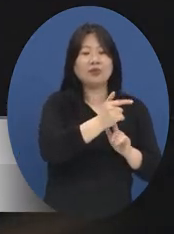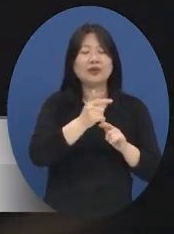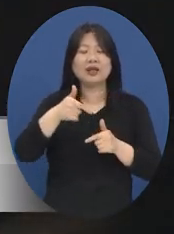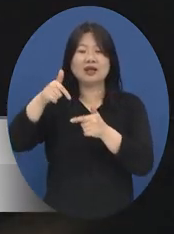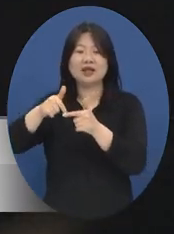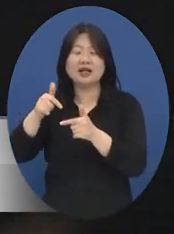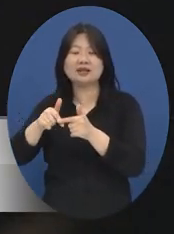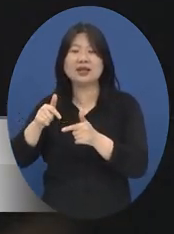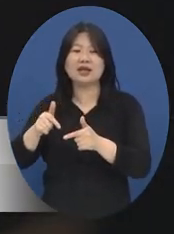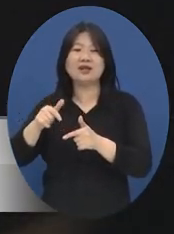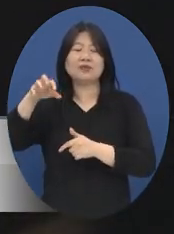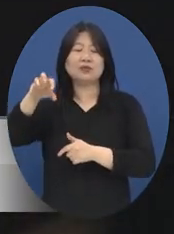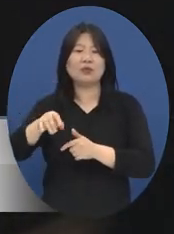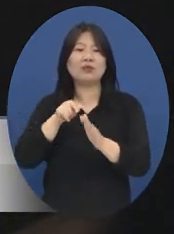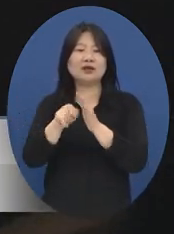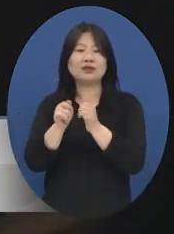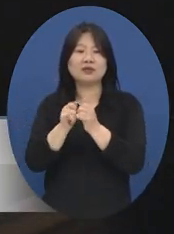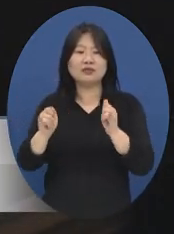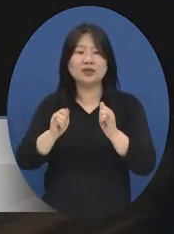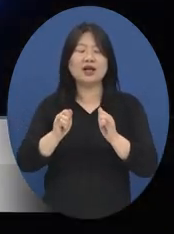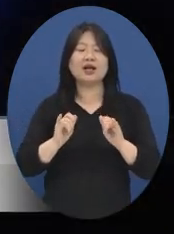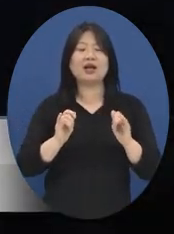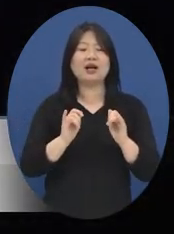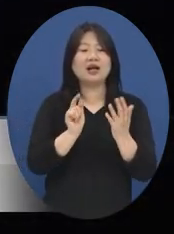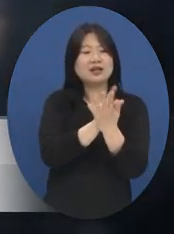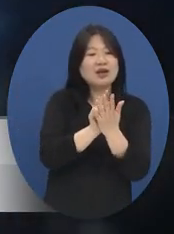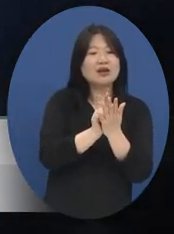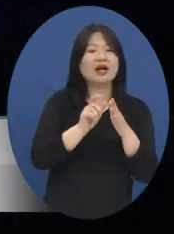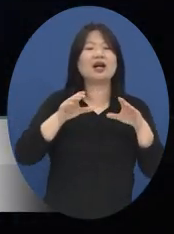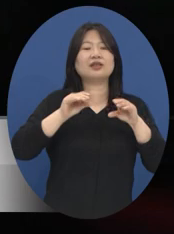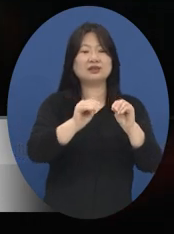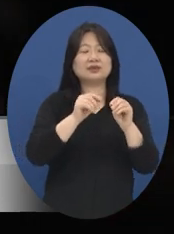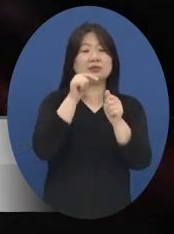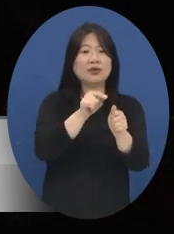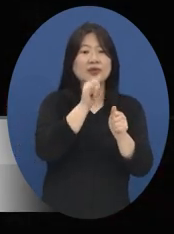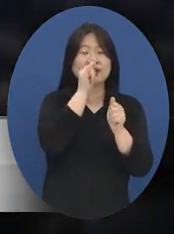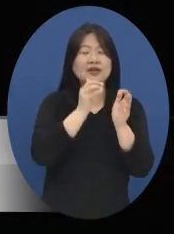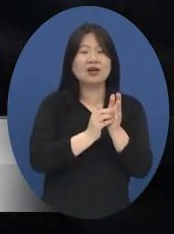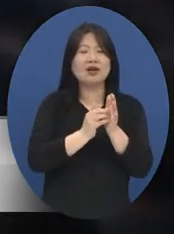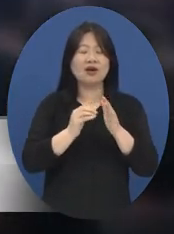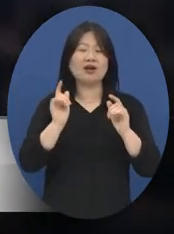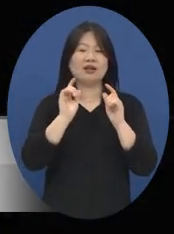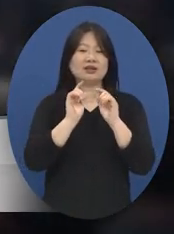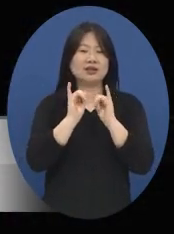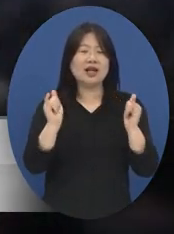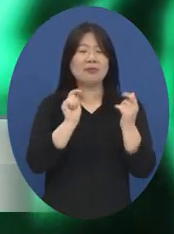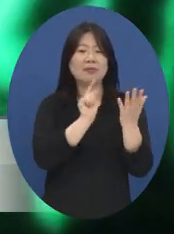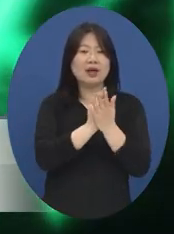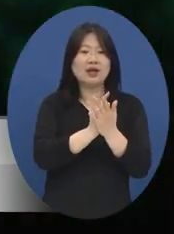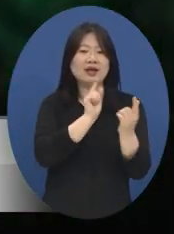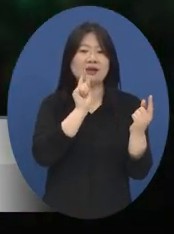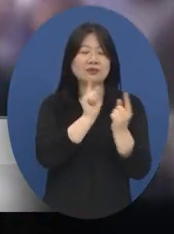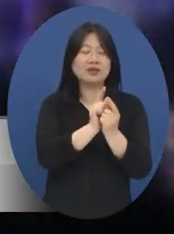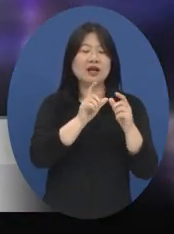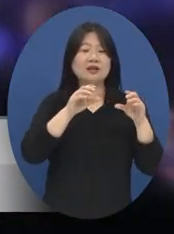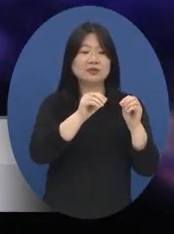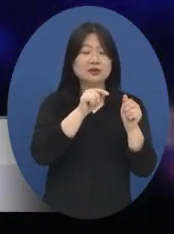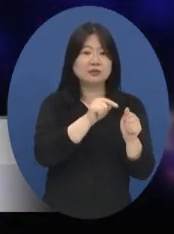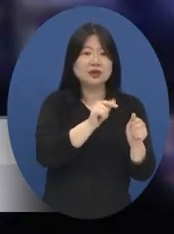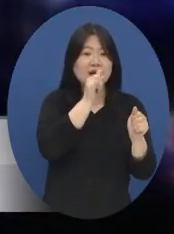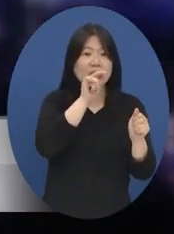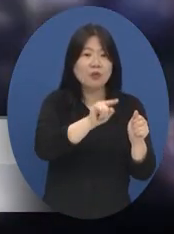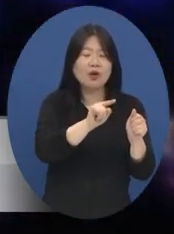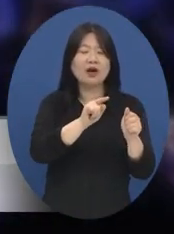출입한 사람들에게는 대인 접촉 금지 명령도 내렸습니다. 대인 접촉 금지 명령은 관련 업소 마지막 출입한